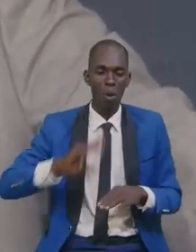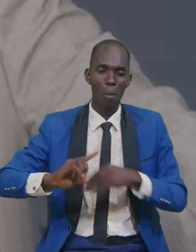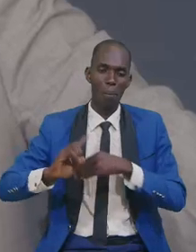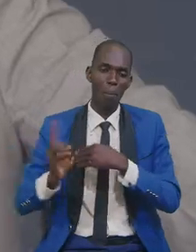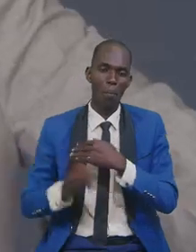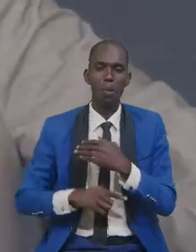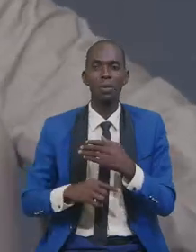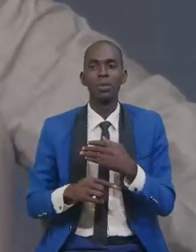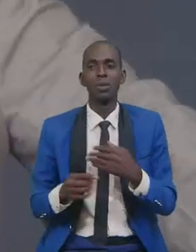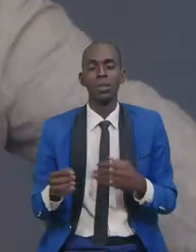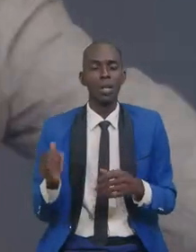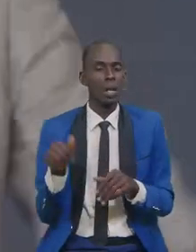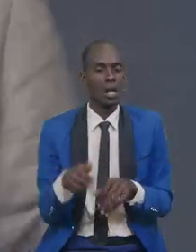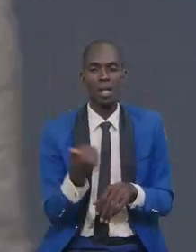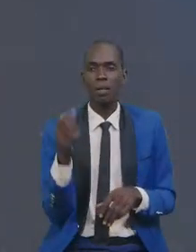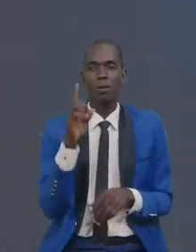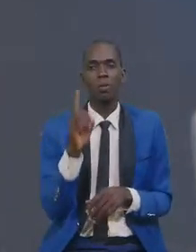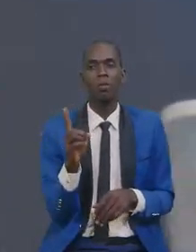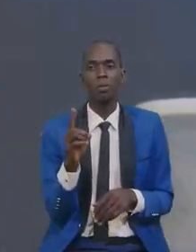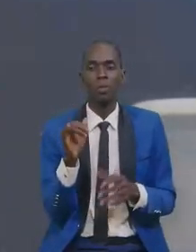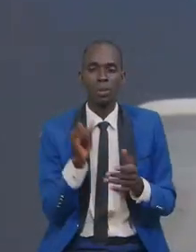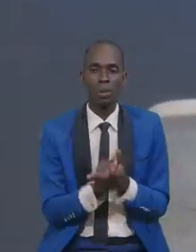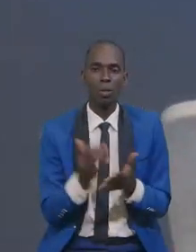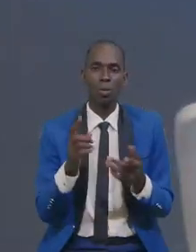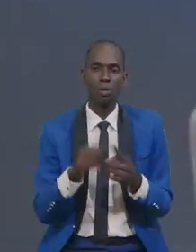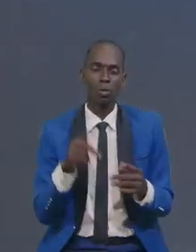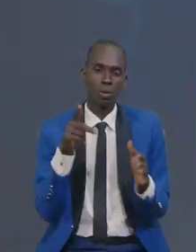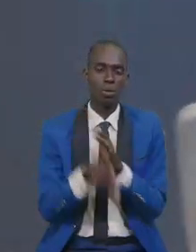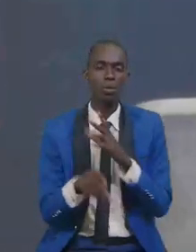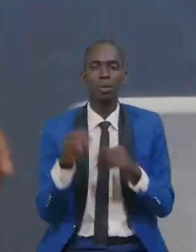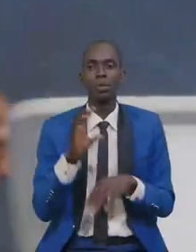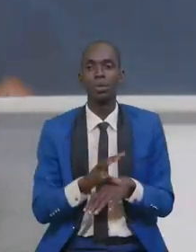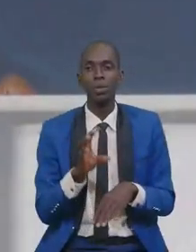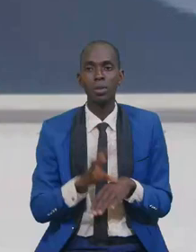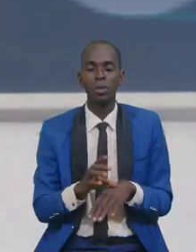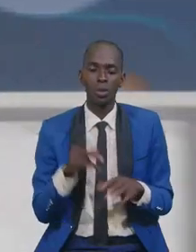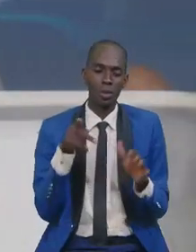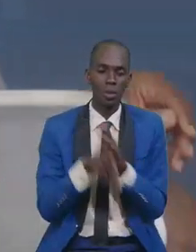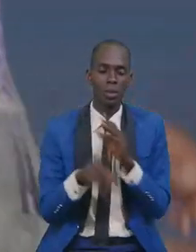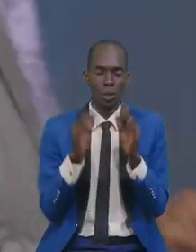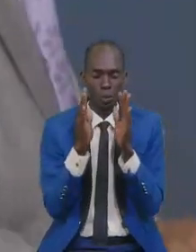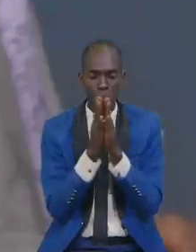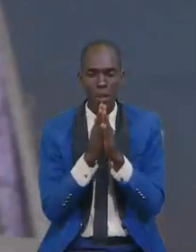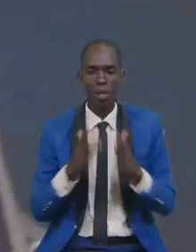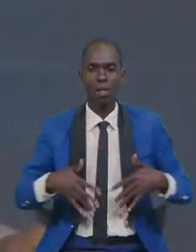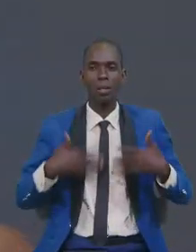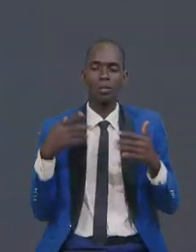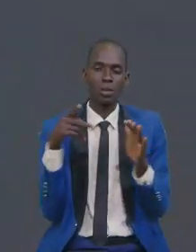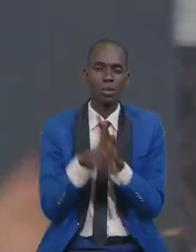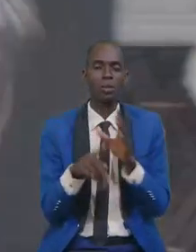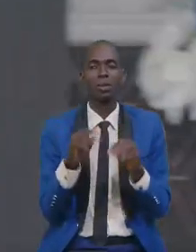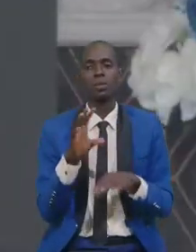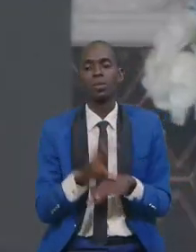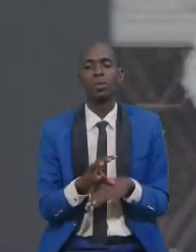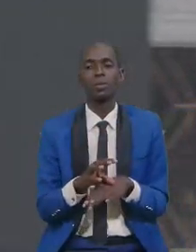pas que Dieu règle leur compte. Et ceux-là qui veulent tuer l'église, ils tuent la vie de prière et